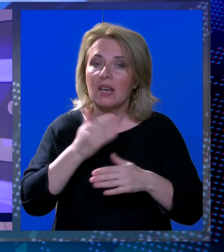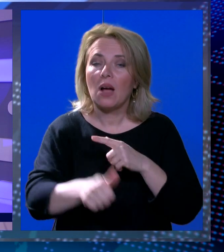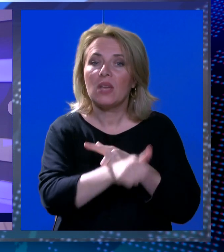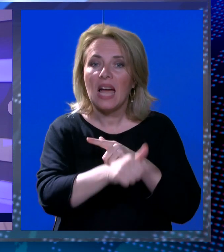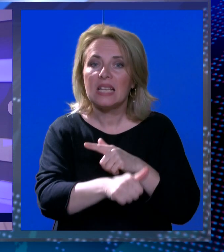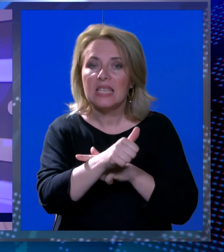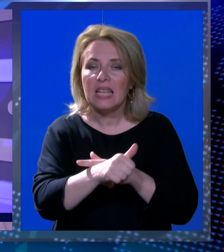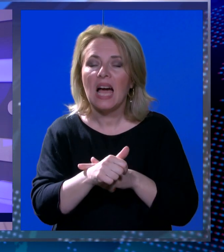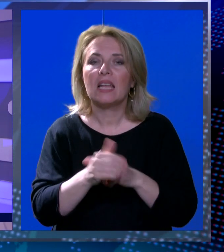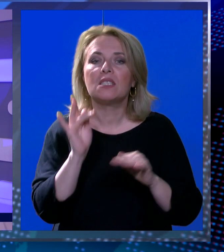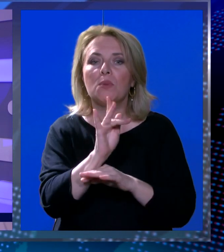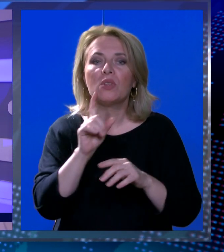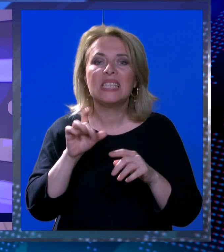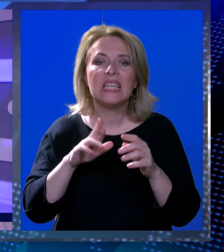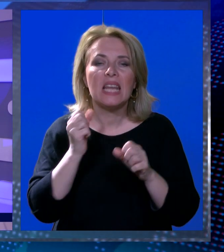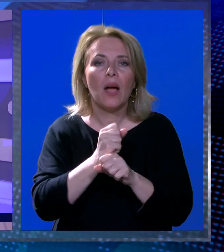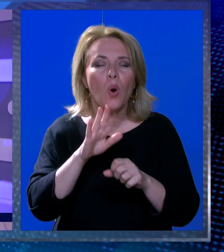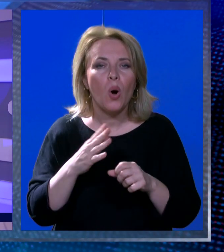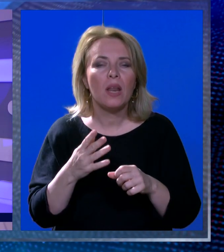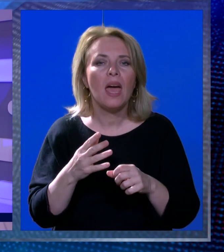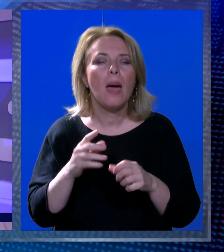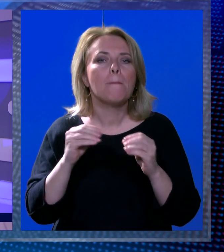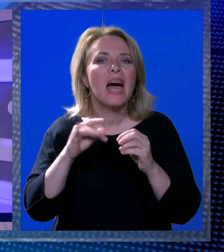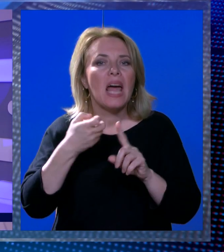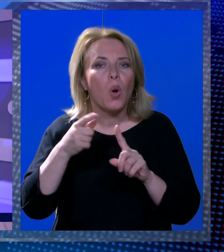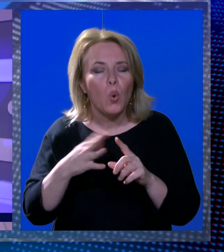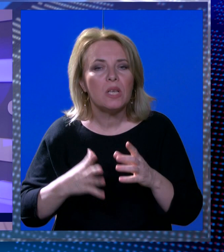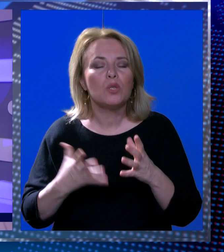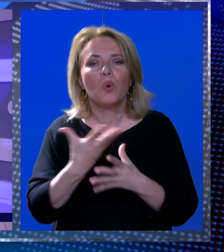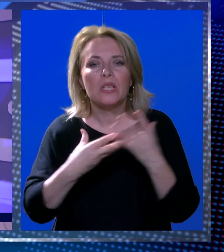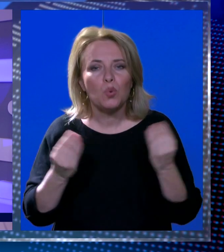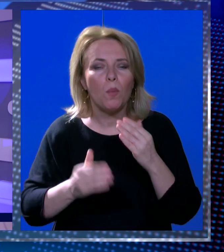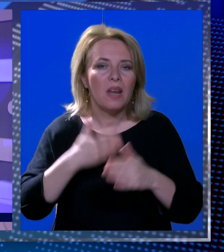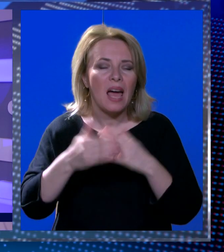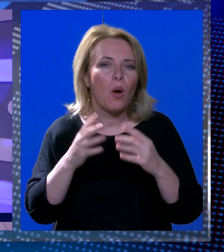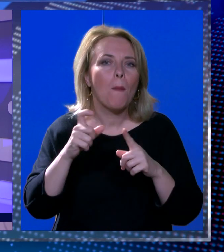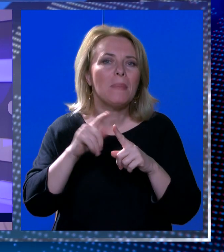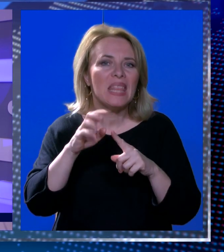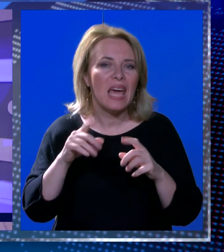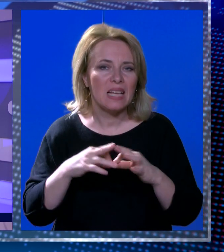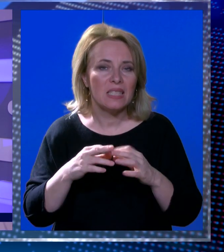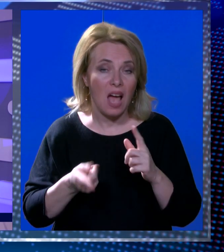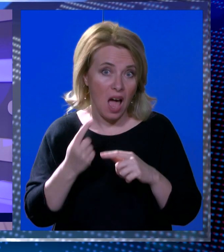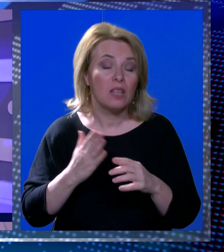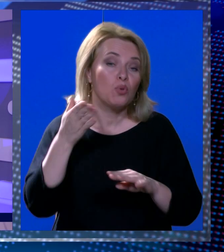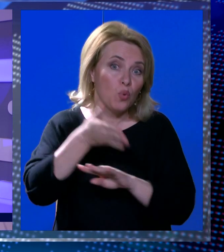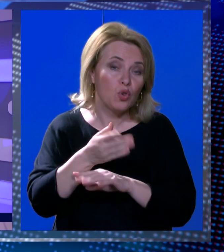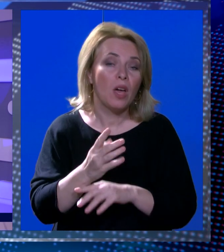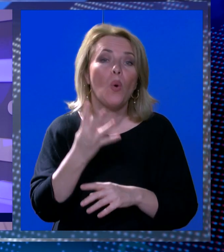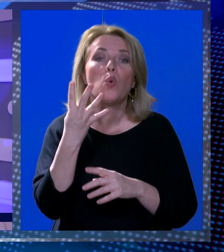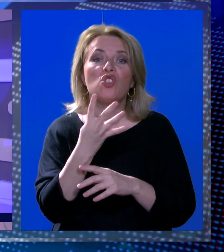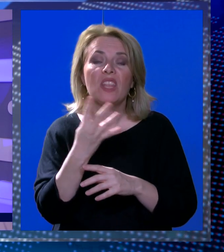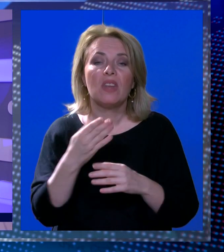regularnih 11-11 protiv Crne Gore, Barakude su poražene nakon peteraca 15-13, ali unatoč tome ostvarile su